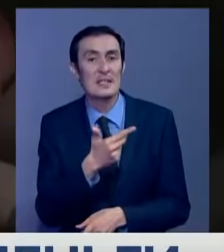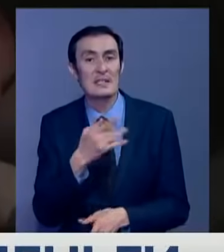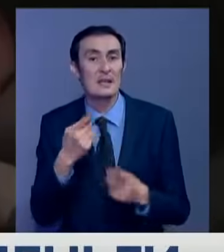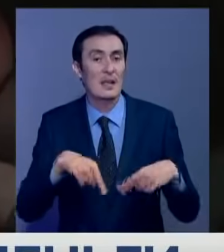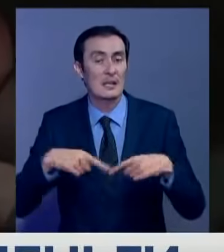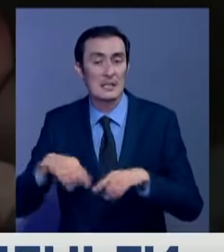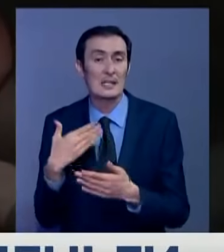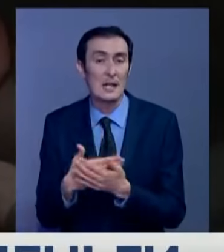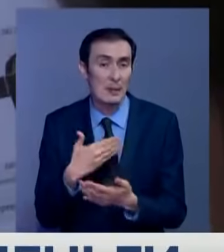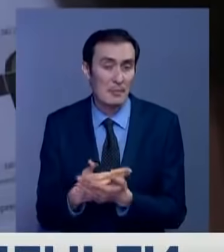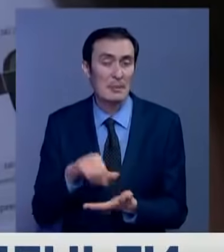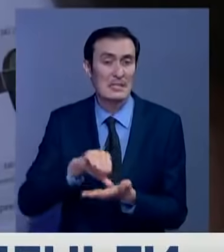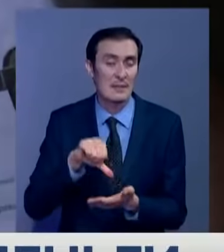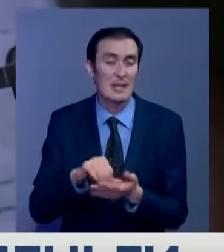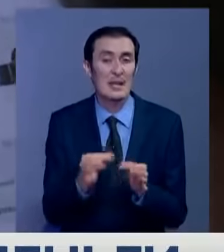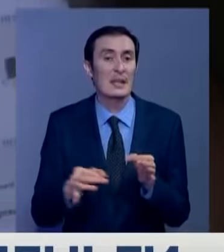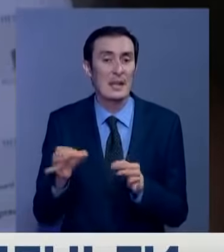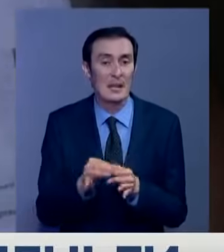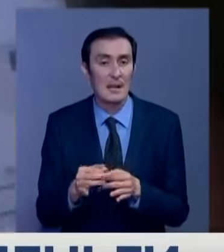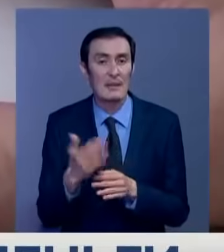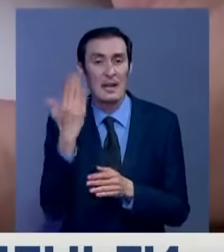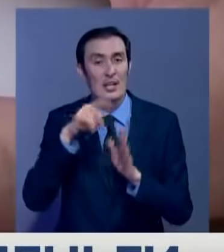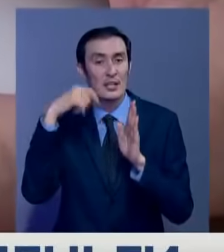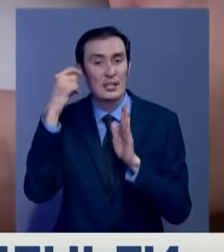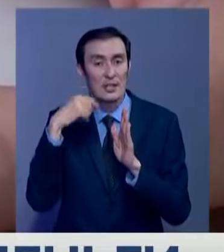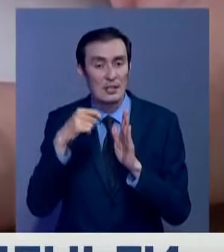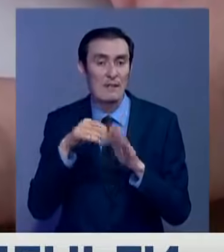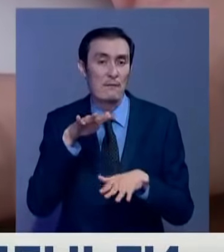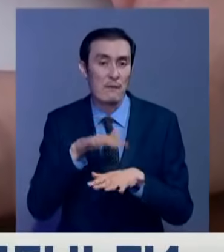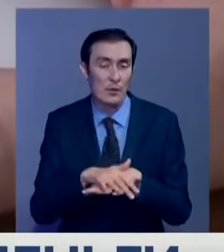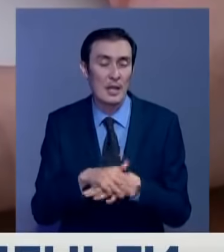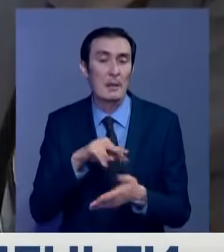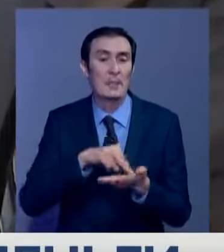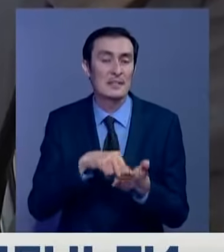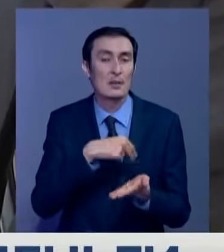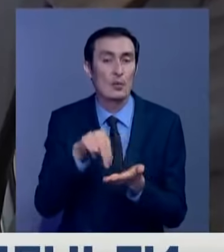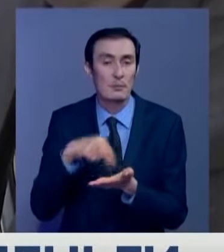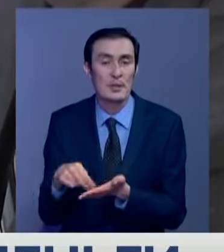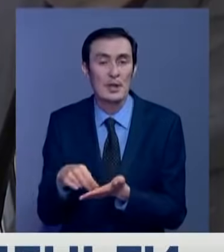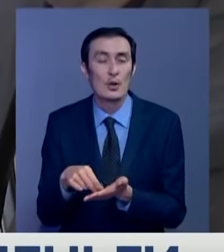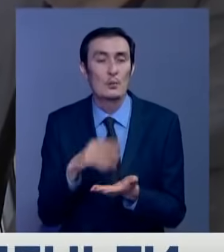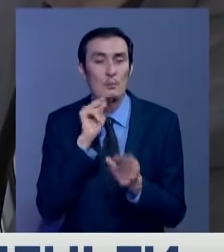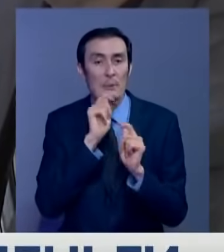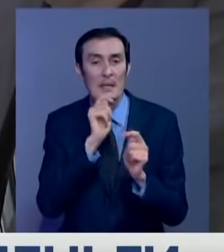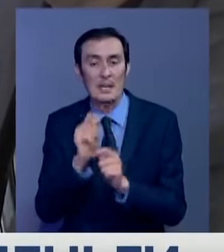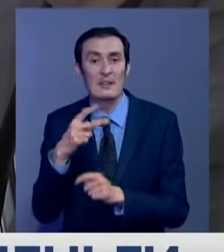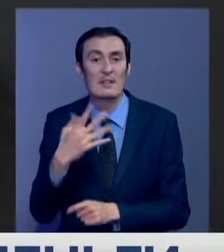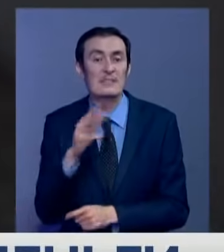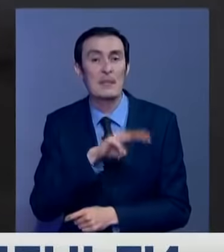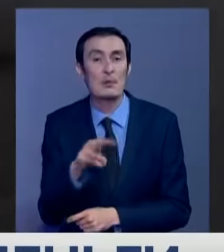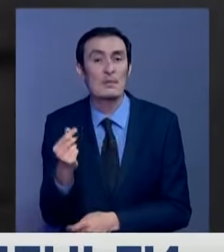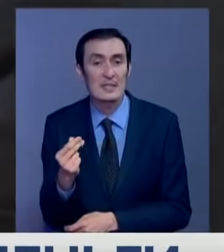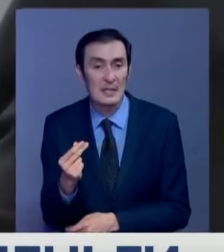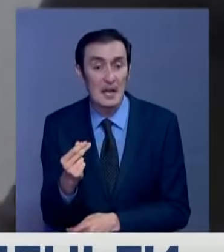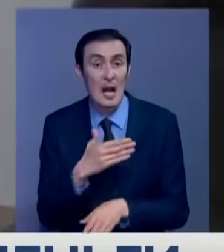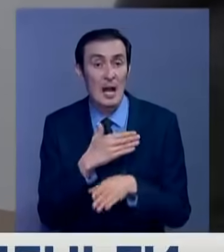нескольких организациях. К примеру, представители регионального кино-видеофонда собирались закупить сувениров на 25 миллионов